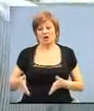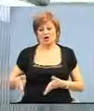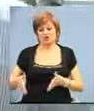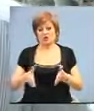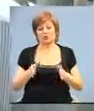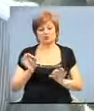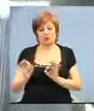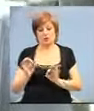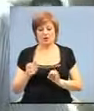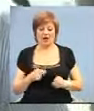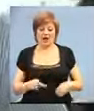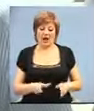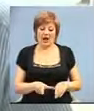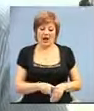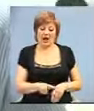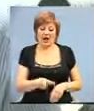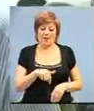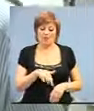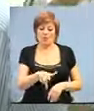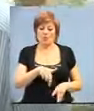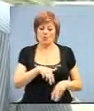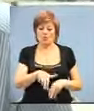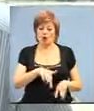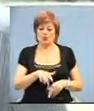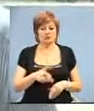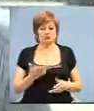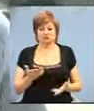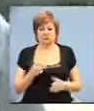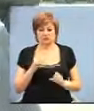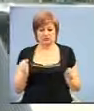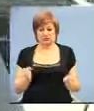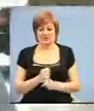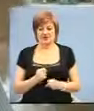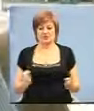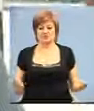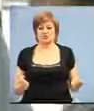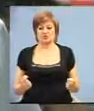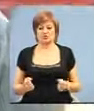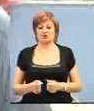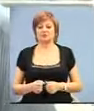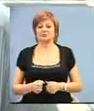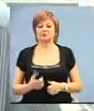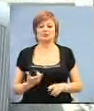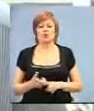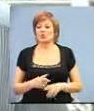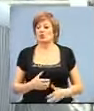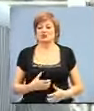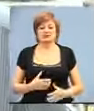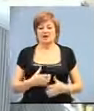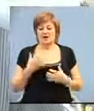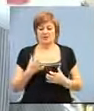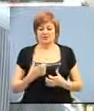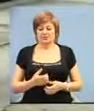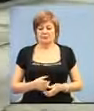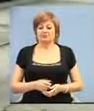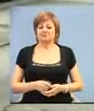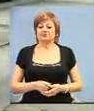но на самом-то деле пешеходные тротуары и придомовые территории очень в плачевном